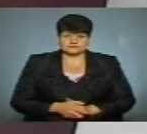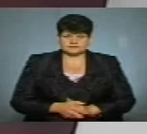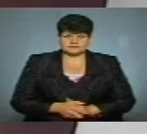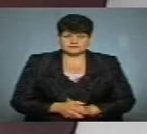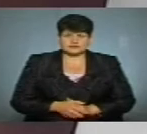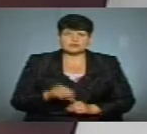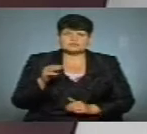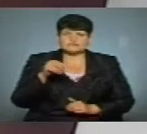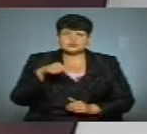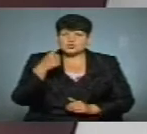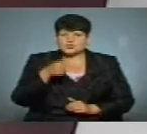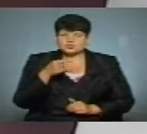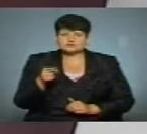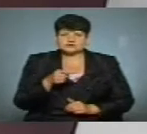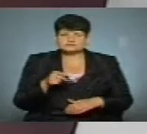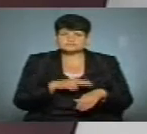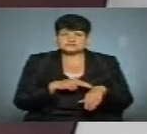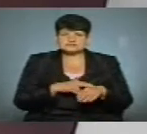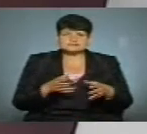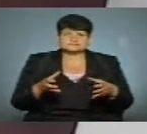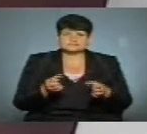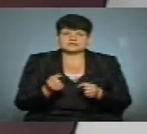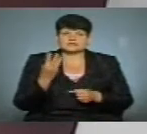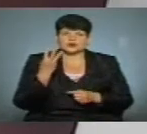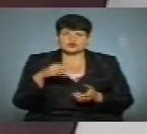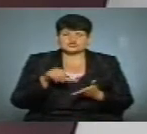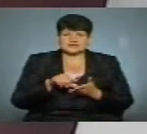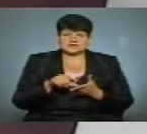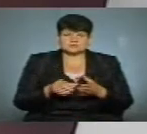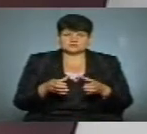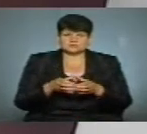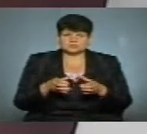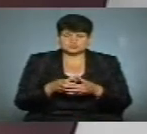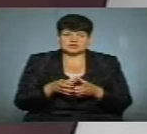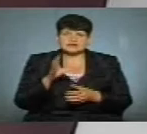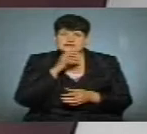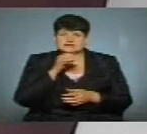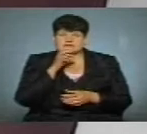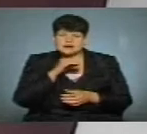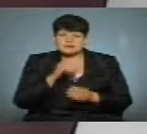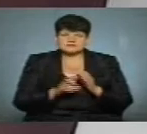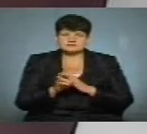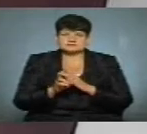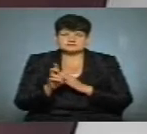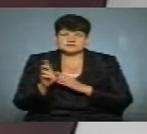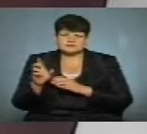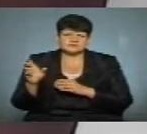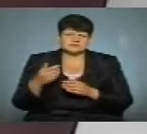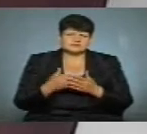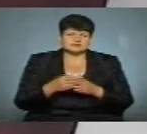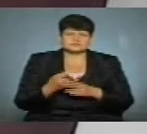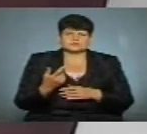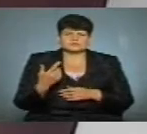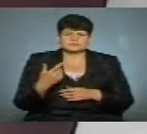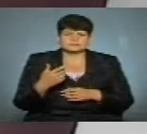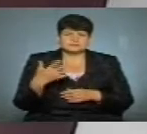Нагадаю, у травні цього року тернопільські оперативники затримали трьох членів групування, які викрадали із церков майже 500